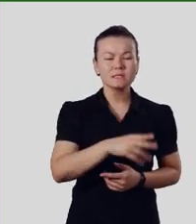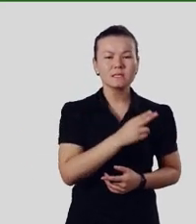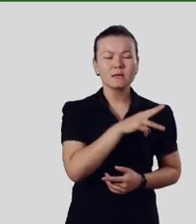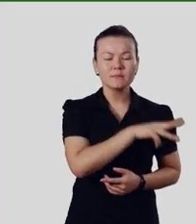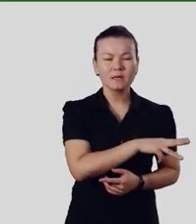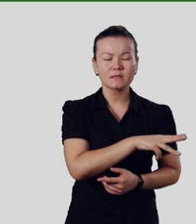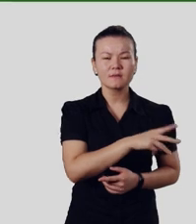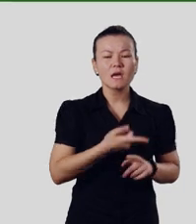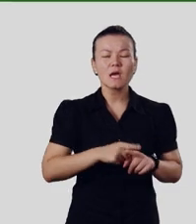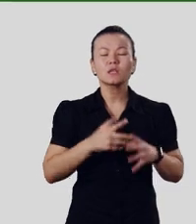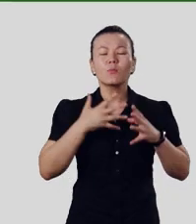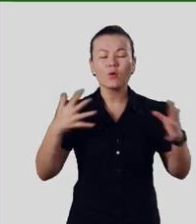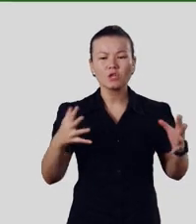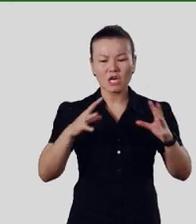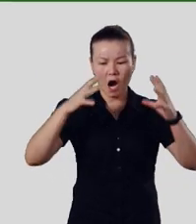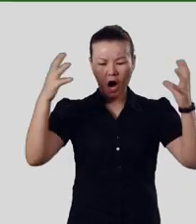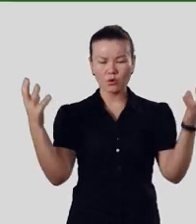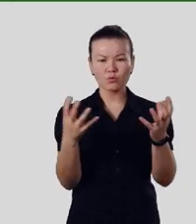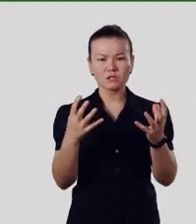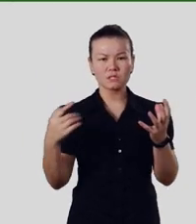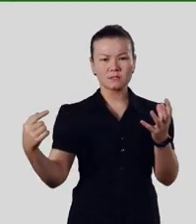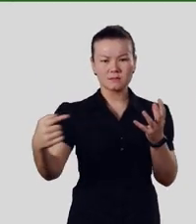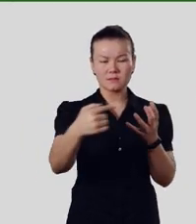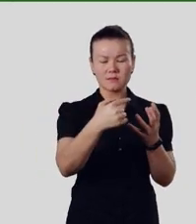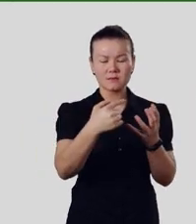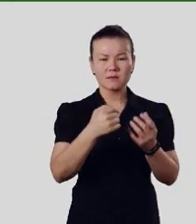46 500 километров. Это больше, чем окружность земного шара.